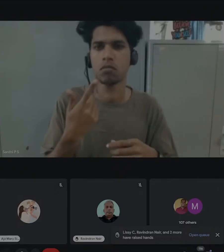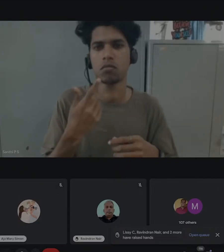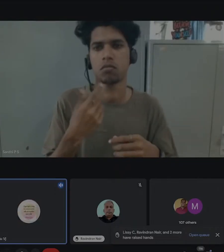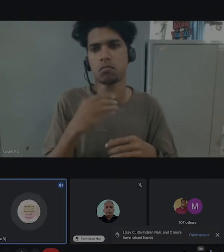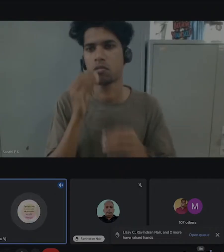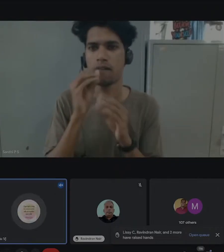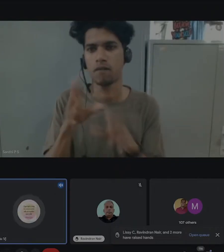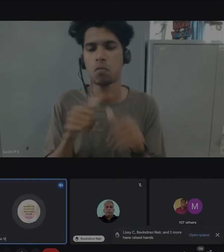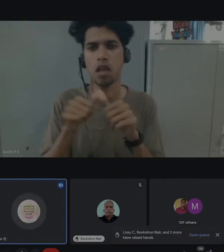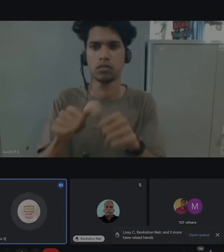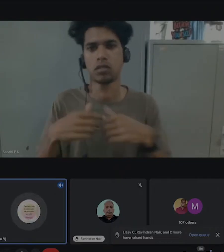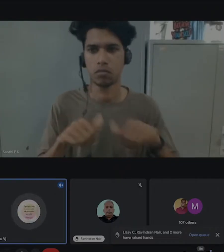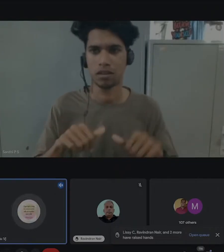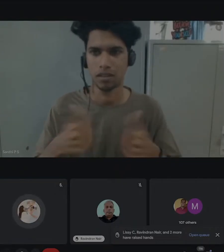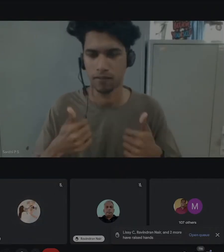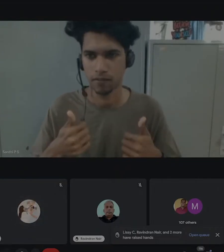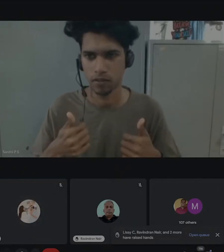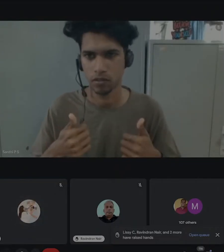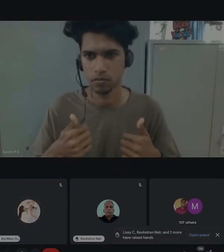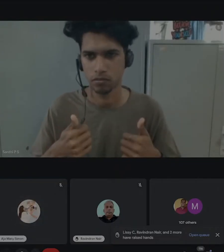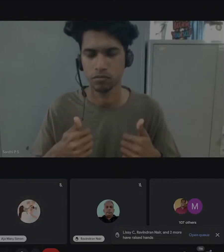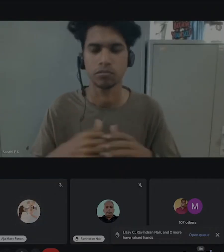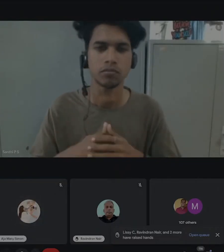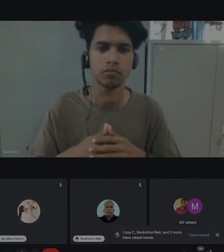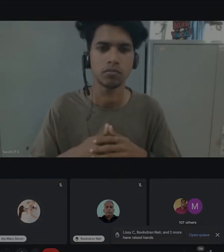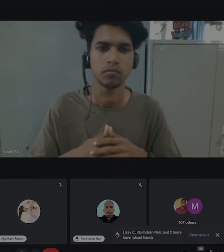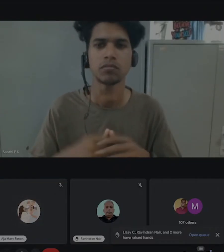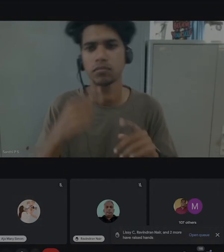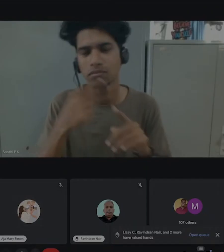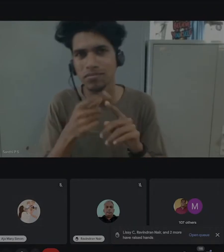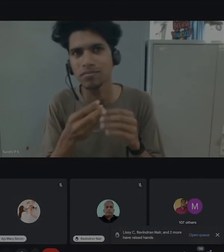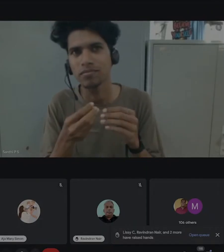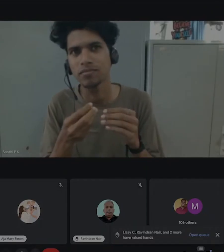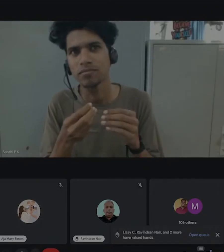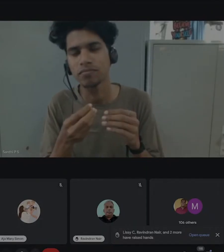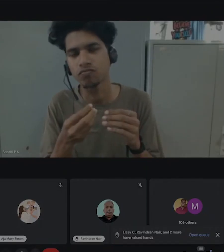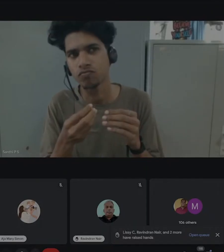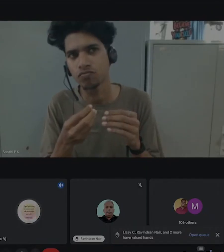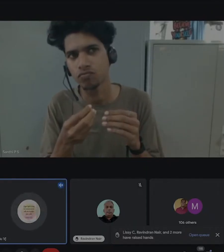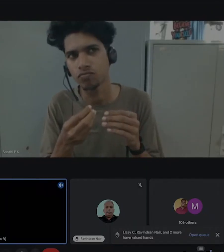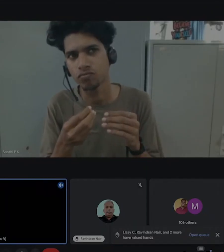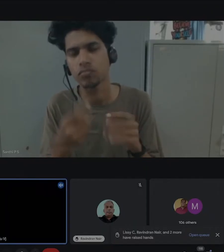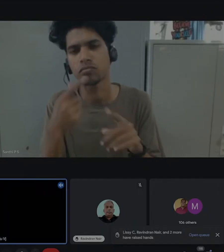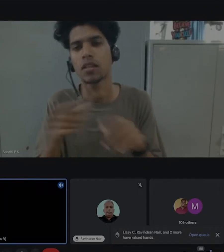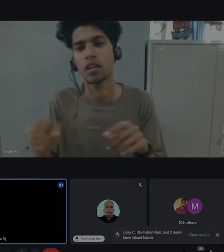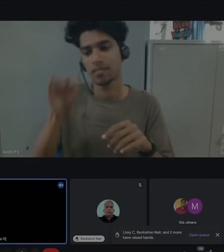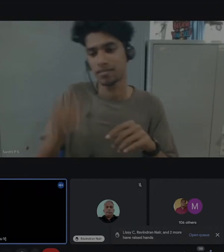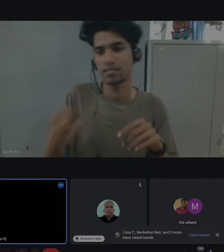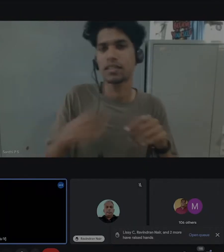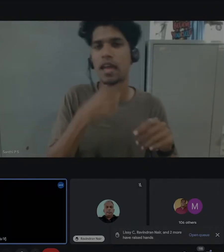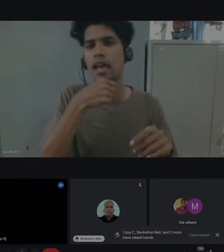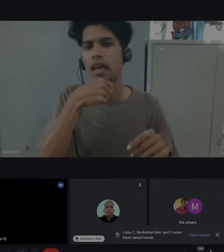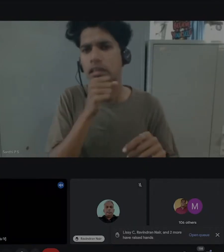ബെഞ്ച് കറക്റ്റായിട്ട് വരുവാണെങ്കിൽ നമുക്ക് അതിനുള്ള പ്രതിവിധികൾ പറഞ്ഞു തരാൻ പറ്റുന്നതായിരിക്കും. പിന്നെ കുട്ടിയുടെ വയസ്സൊന്നും മെൻഷൻ ചെയ്തിട്ടില്ല.